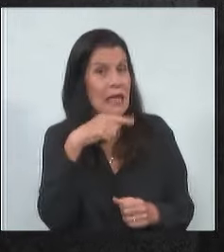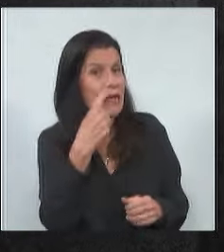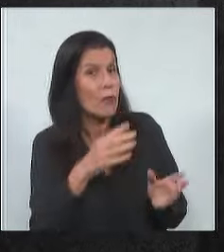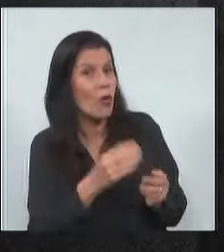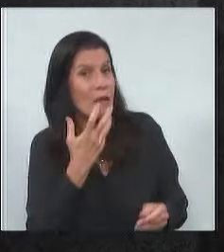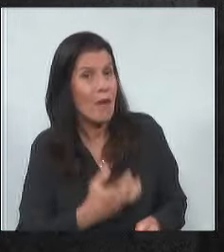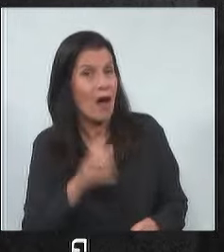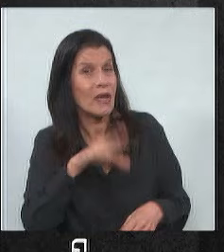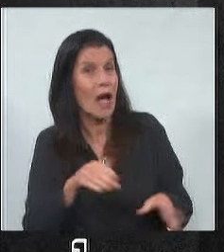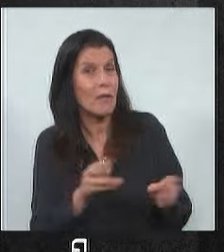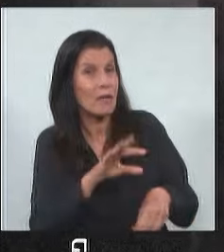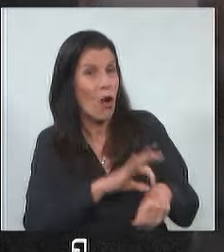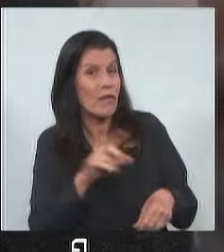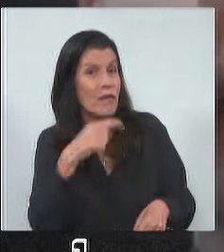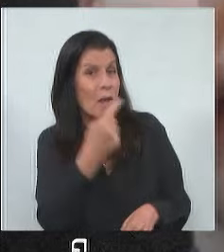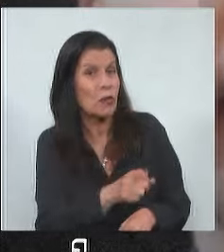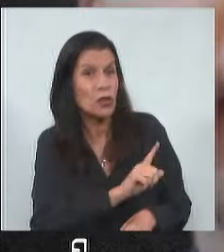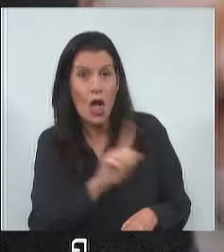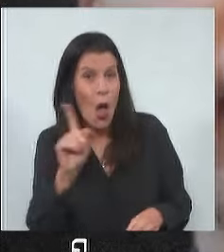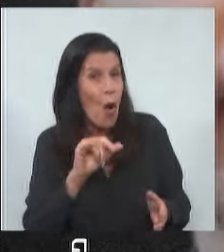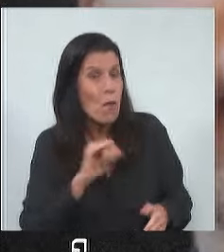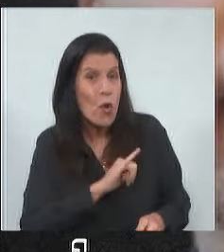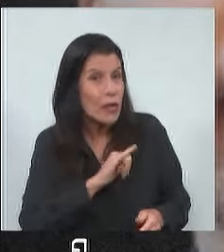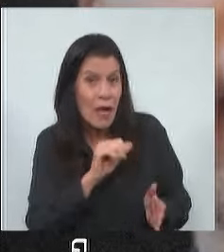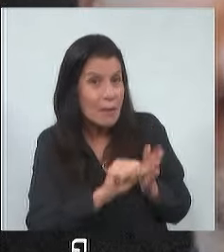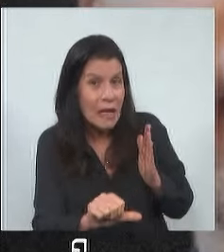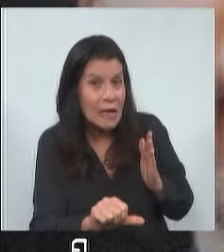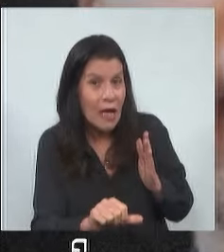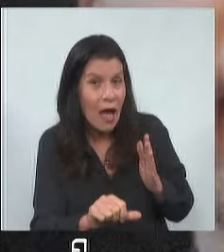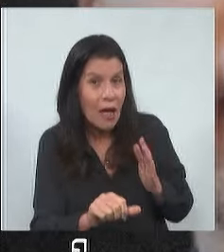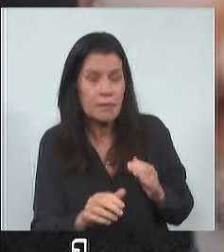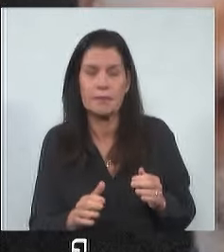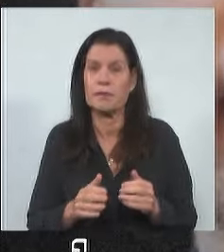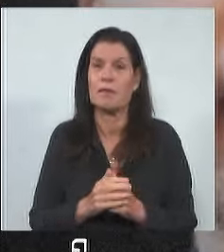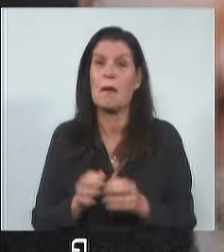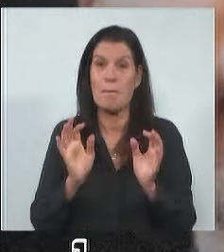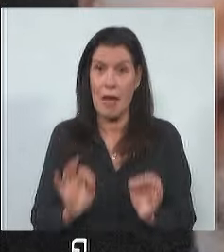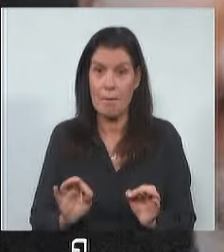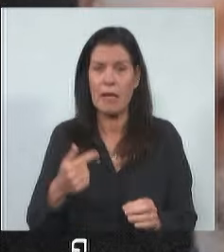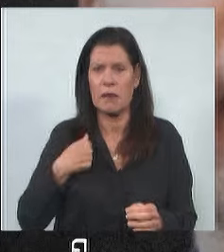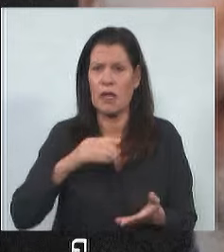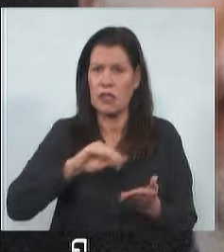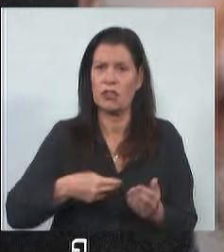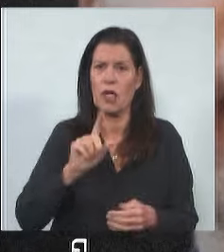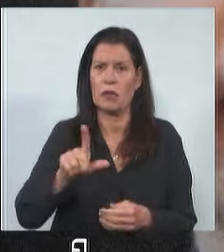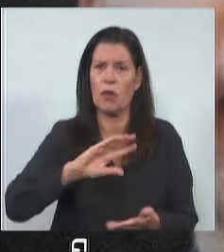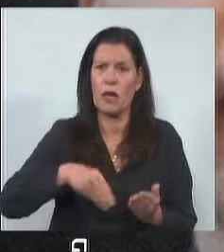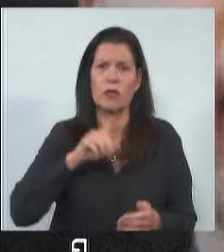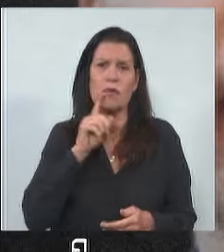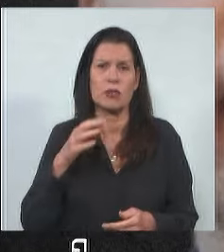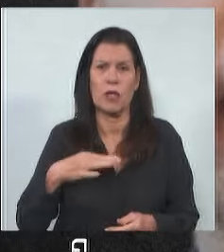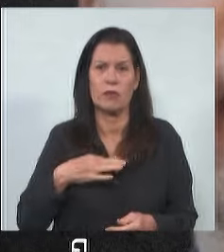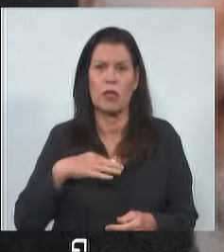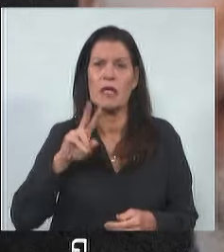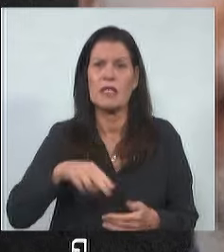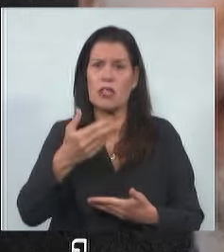שהוא לא מעוניין בנתיחה? כן. בפועל, מה שקרה זה שאני אישרתי לו לחתום בשמי. יש מסמך מובנה שנמצא